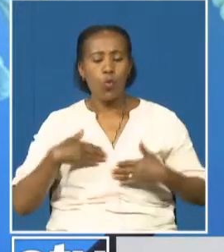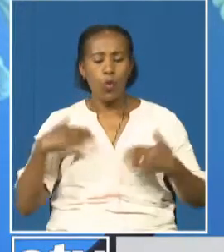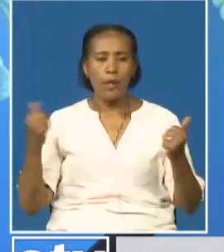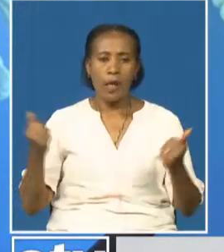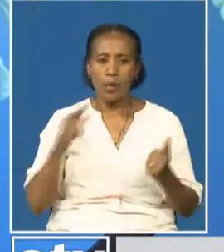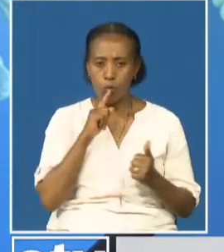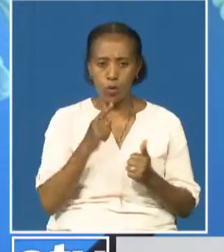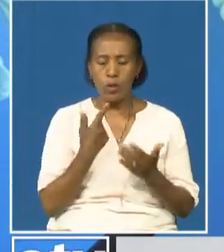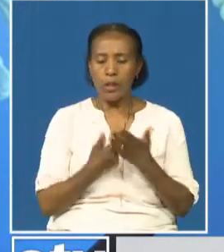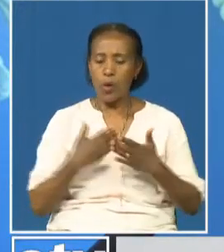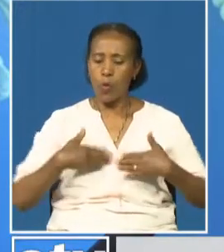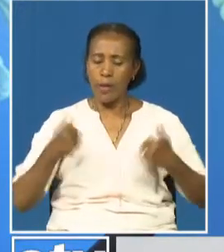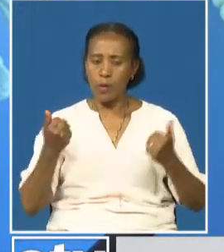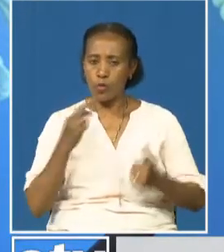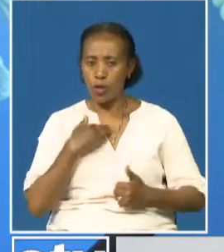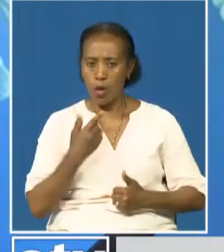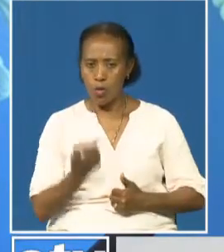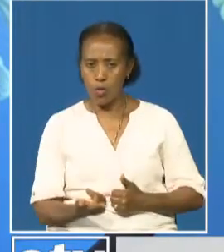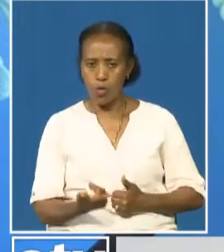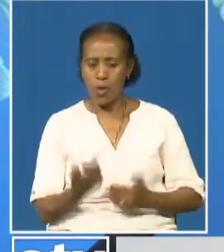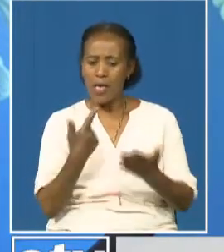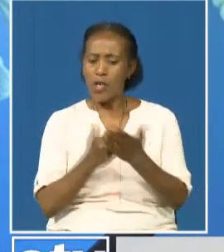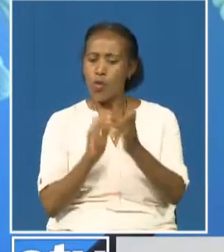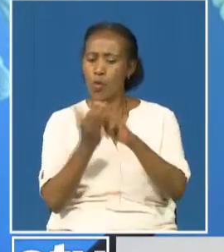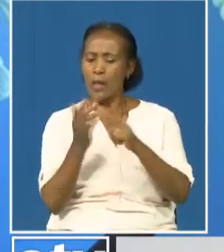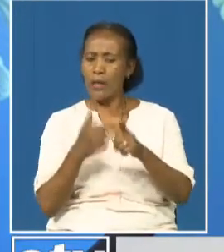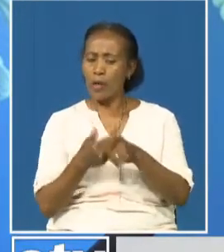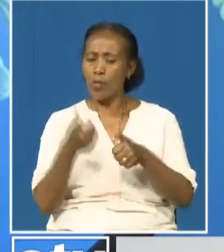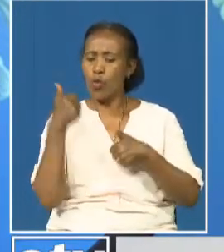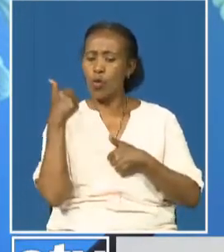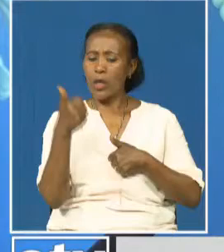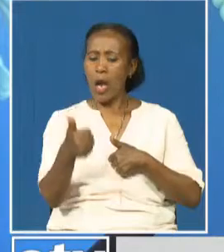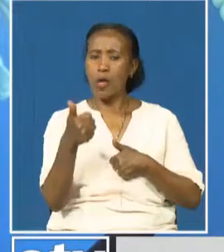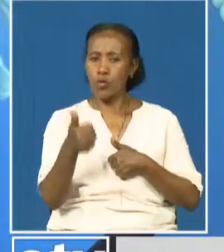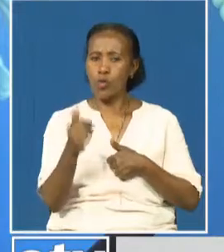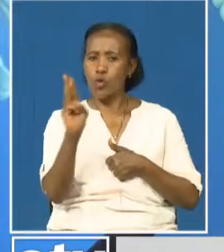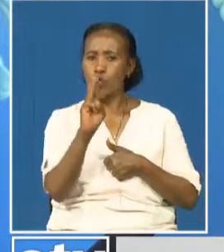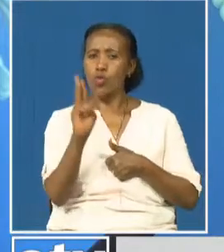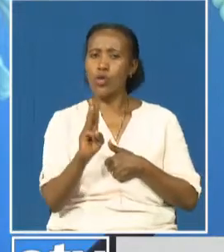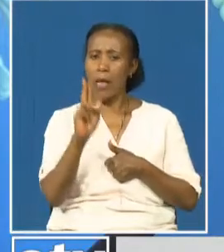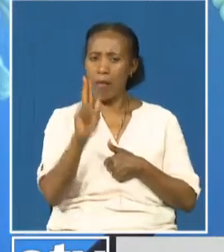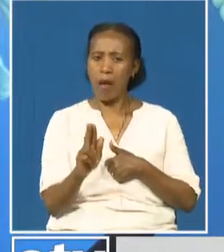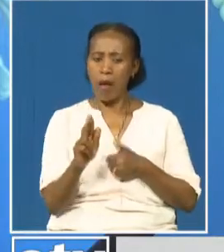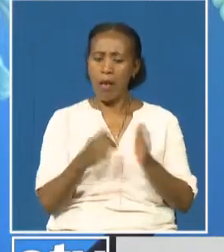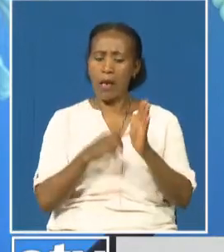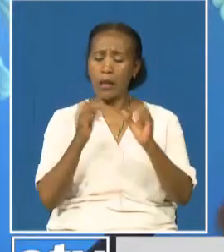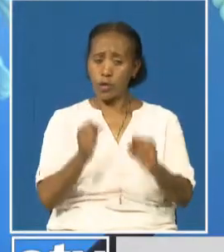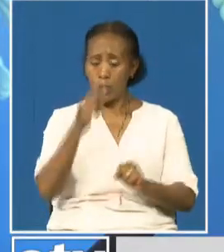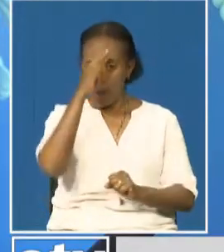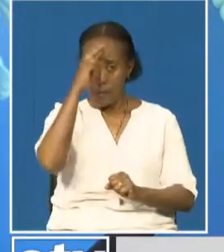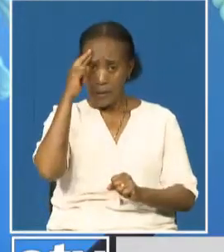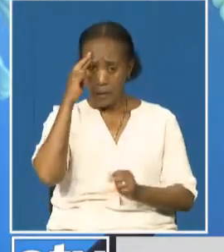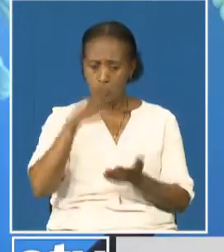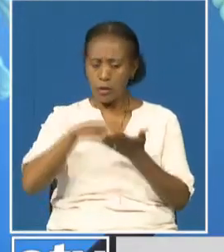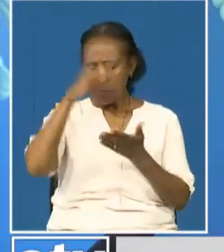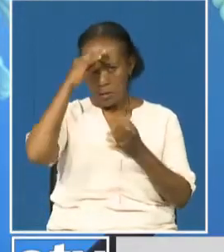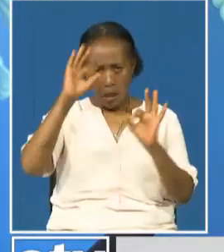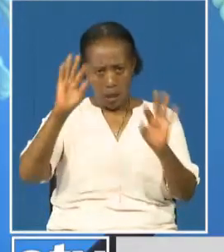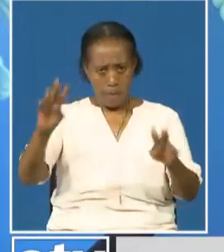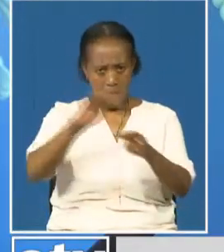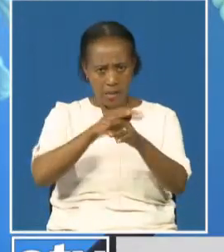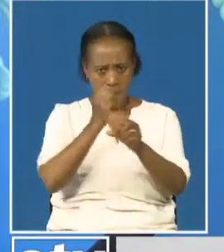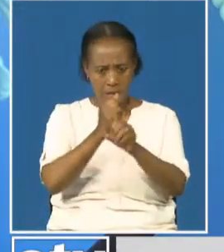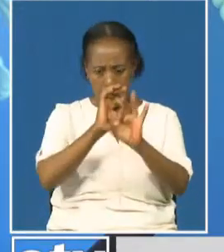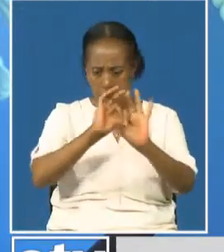በሱስ የተጠቁ ወጣቶች ይኖራሉ። ይሄ ሁኔታ ደግሞ በራሱ ለሱሰኝነት ሊያጋለጥ ይችላል። ምክንያቱም ቀደም እንዳሉት ትምህርት የለም መደበኛ